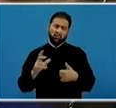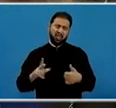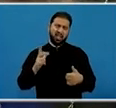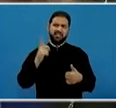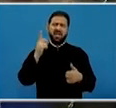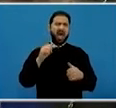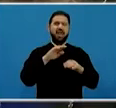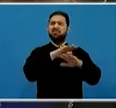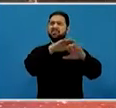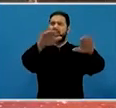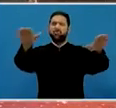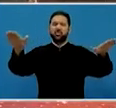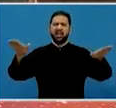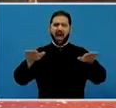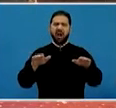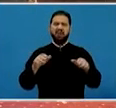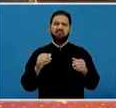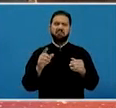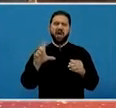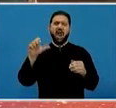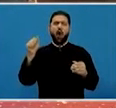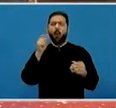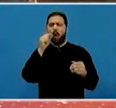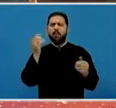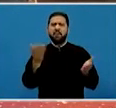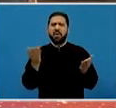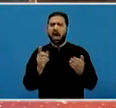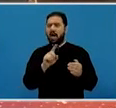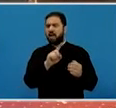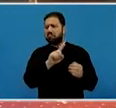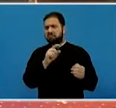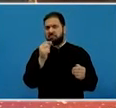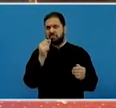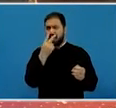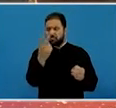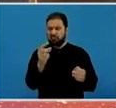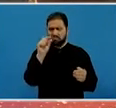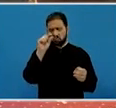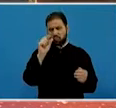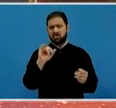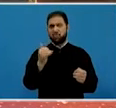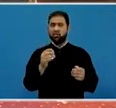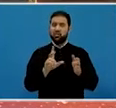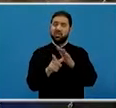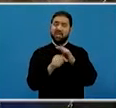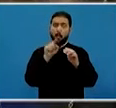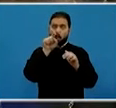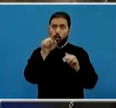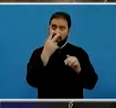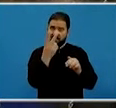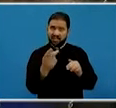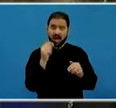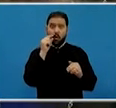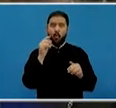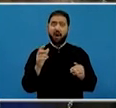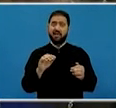uman față de persoane pe care le cunoști mai puțin și pe care le vezi și din punct de vedere uman te simți atașat față de cauza